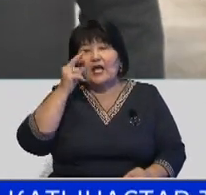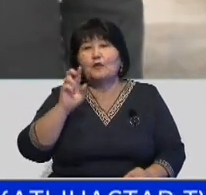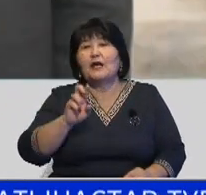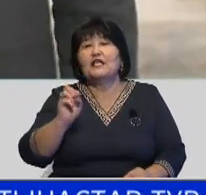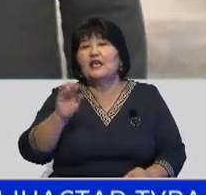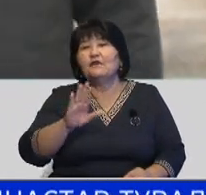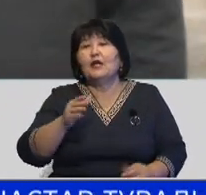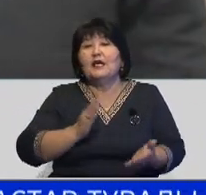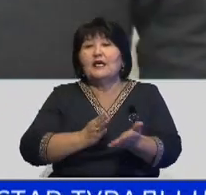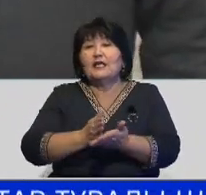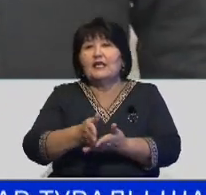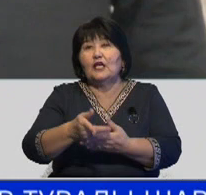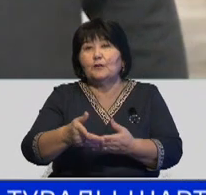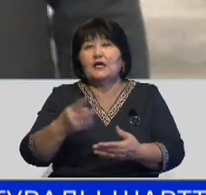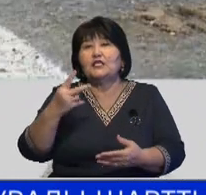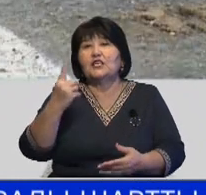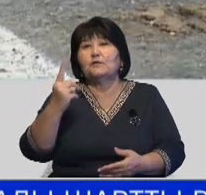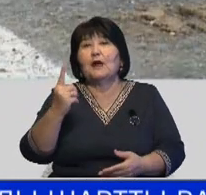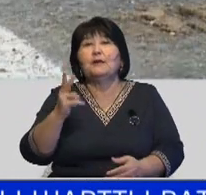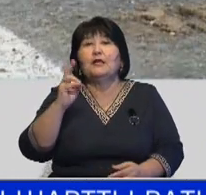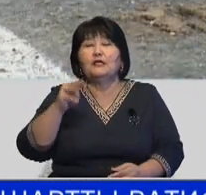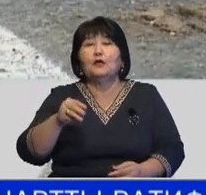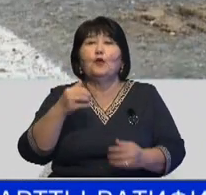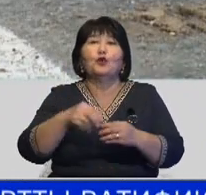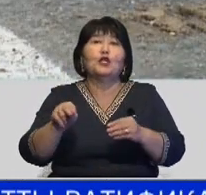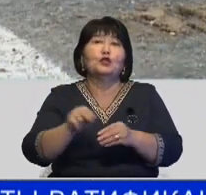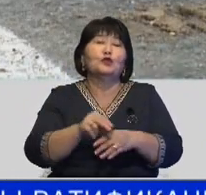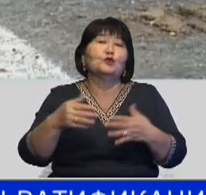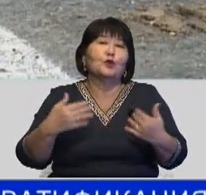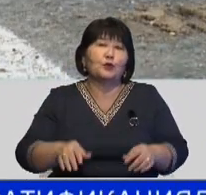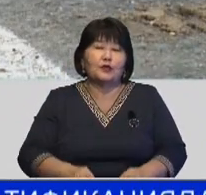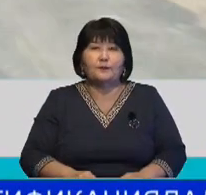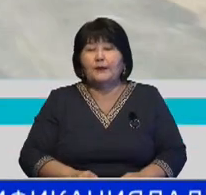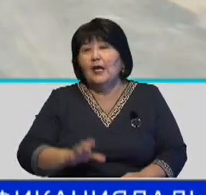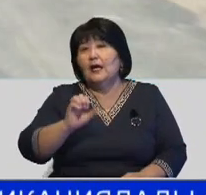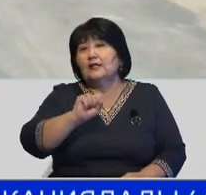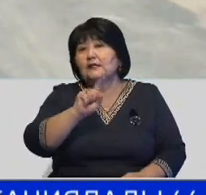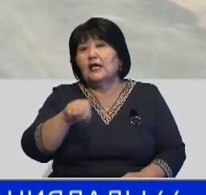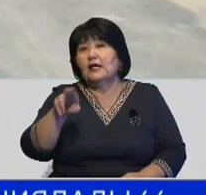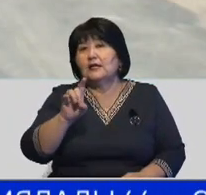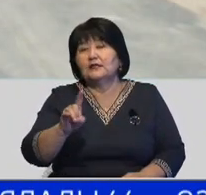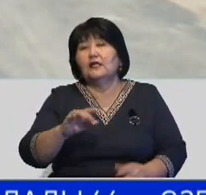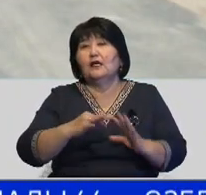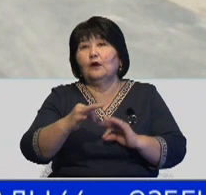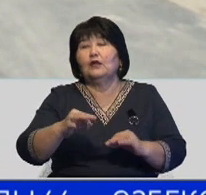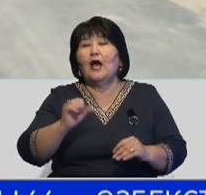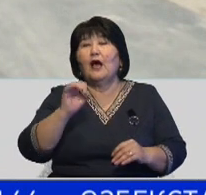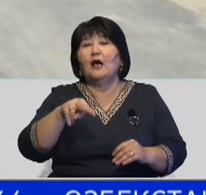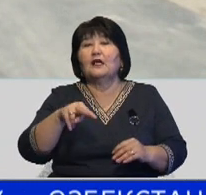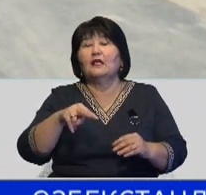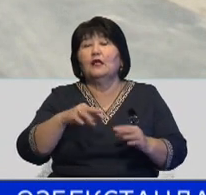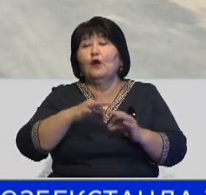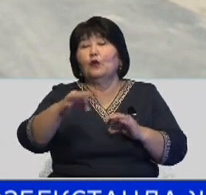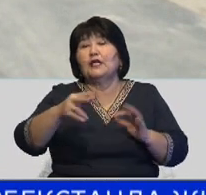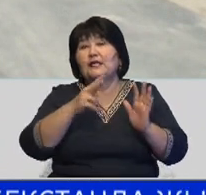елді мекен кіреберіске дейінгі 21 шақырым жол орташа жөндеуден өтті. Сазды елді мекені Арал аудан орталығынан 80